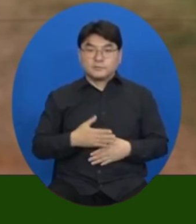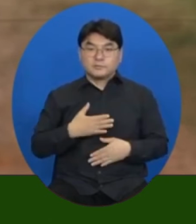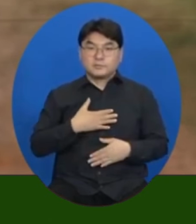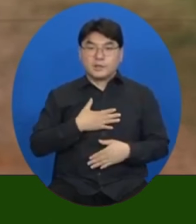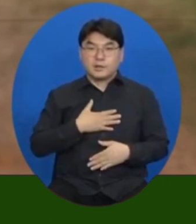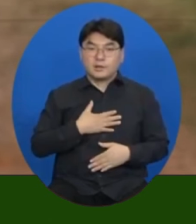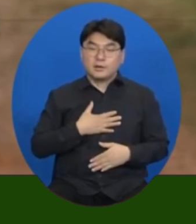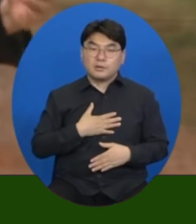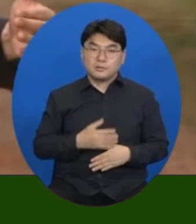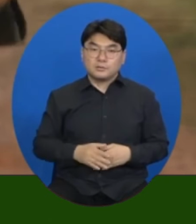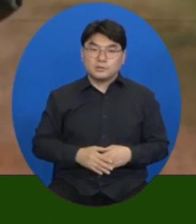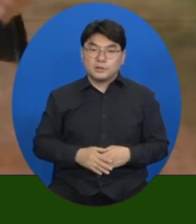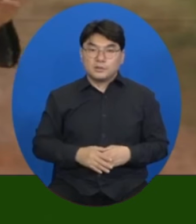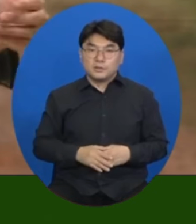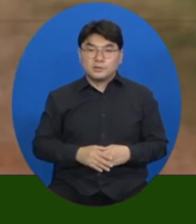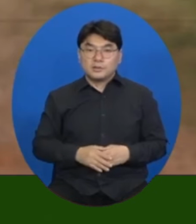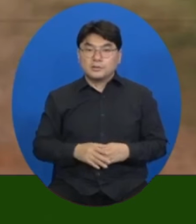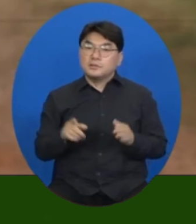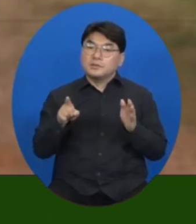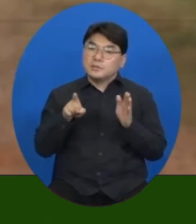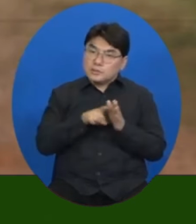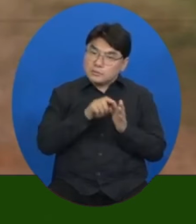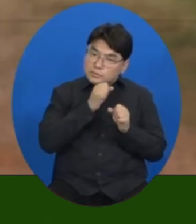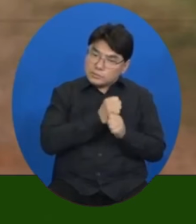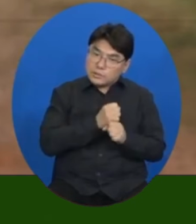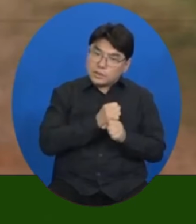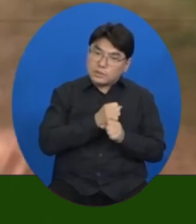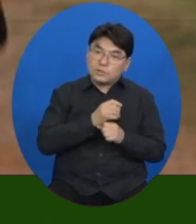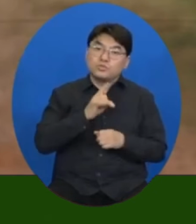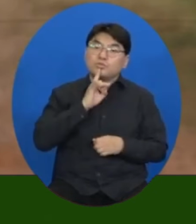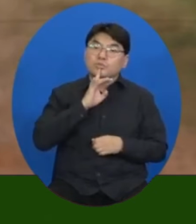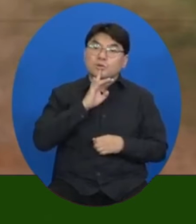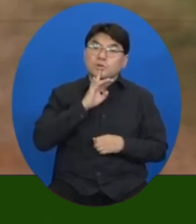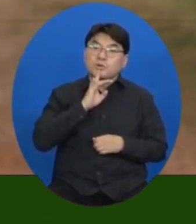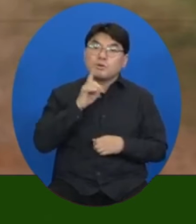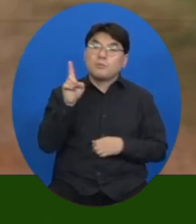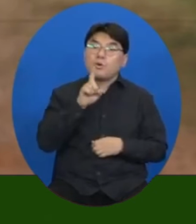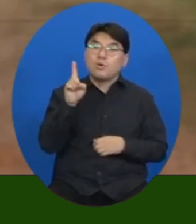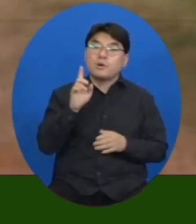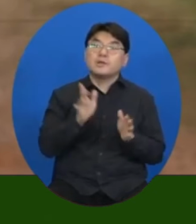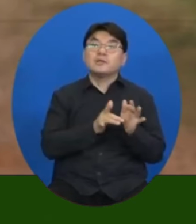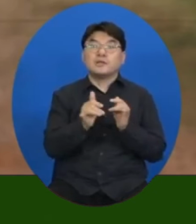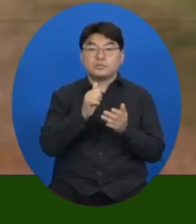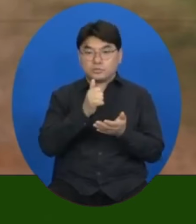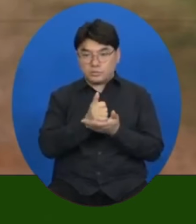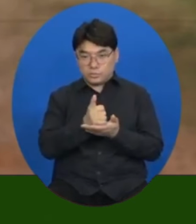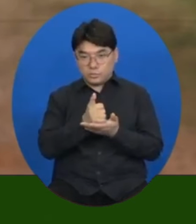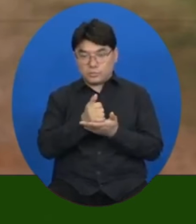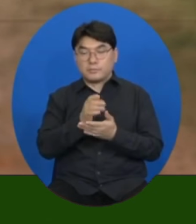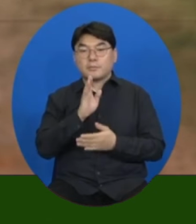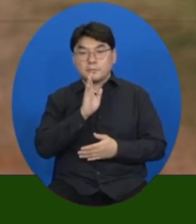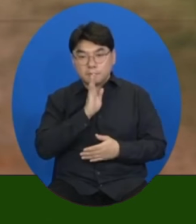일상을 예전 그들을 유지하기 위해 의지할 수 있는 유일한 것은 바로 그분은 예수 그리스도